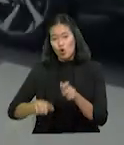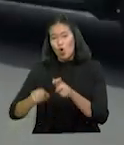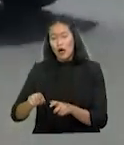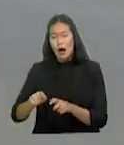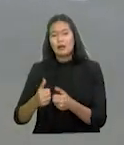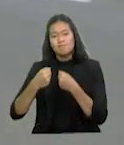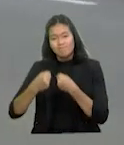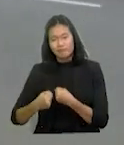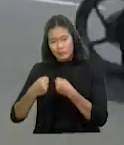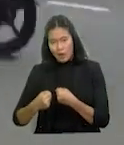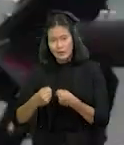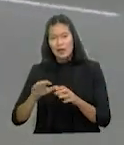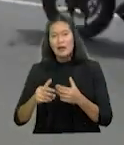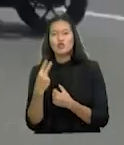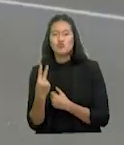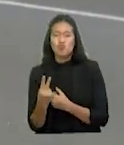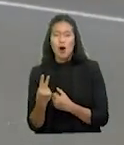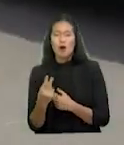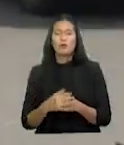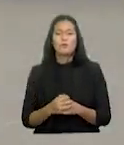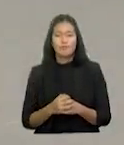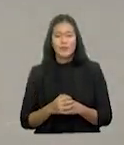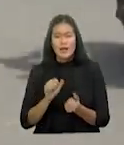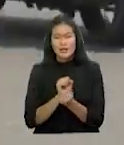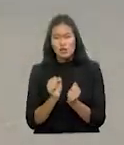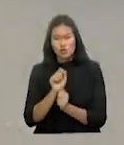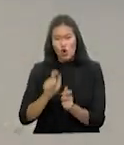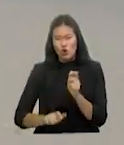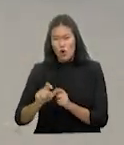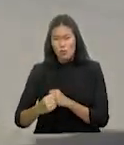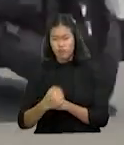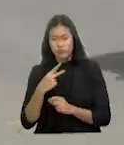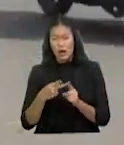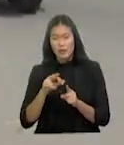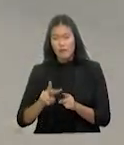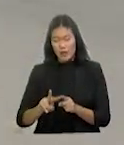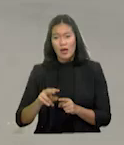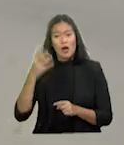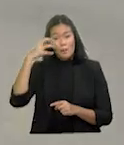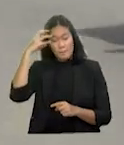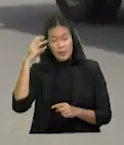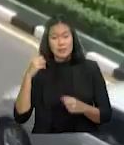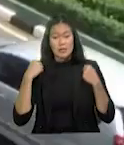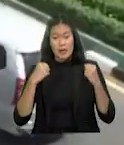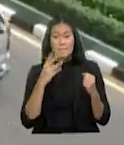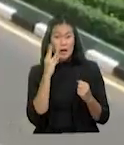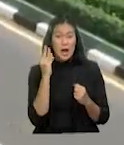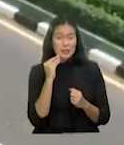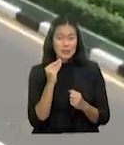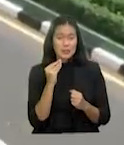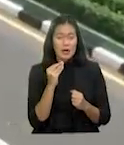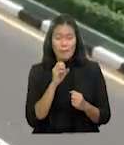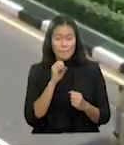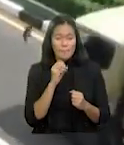warga binaan lapas kelas 2 Bula Kapal. Kasus warga yang dinyatakan oleh Dinkes Kota Bekasi, usia yang paling banyak